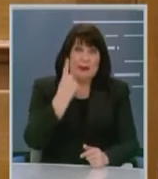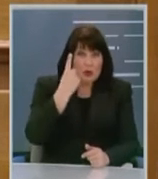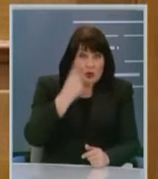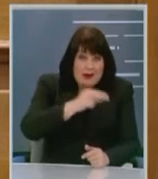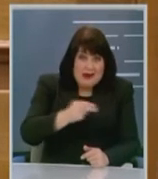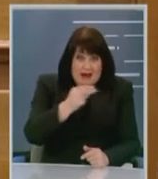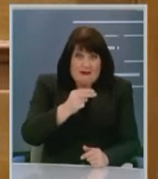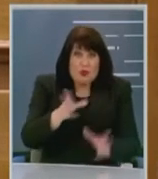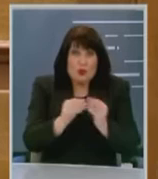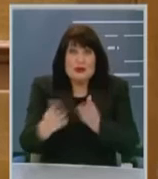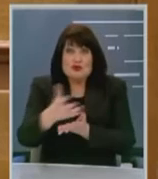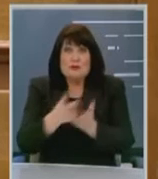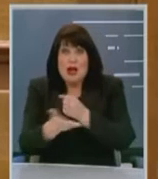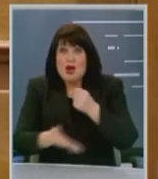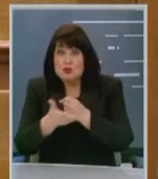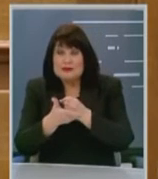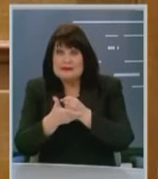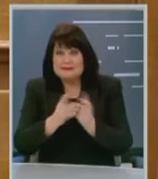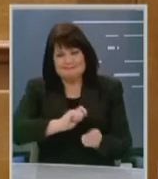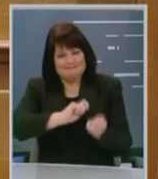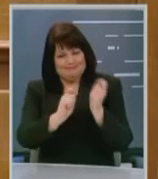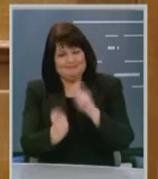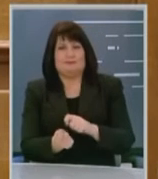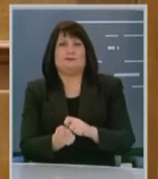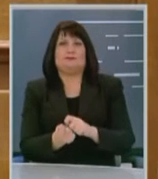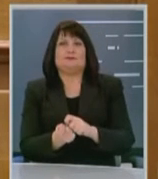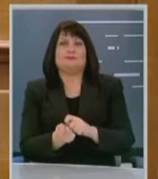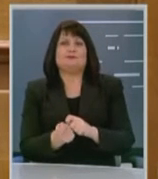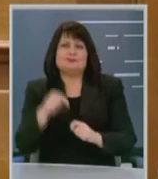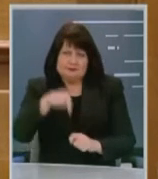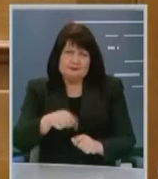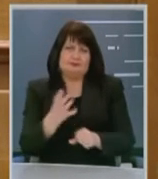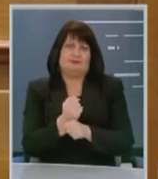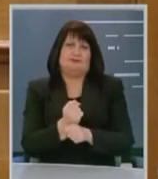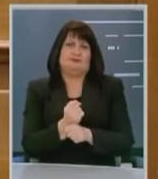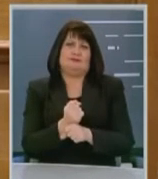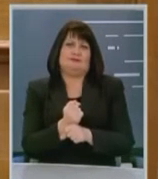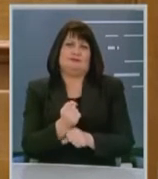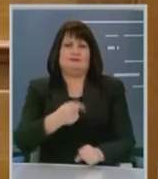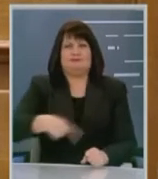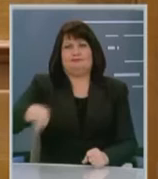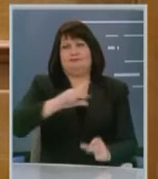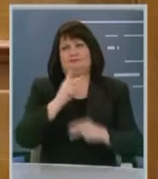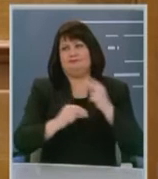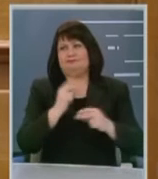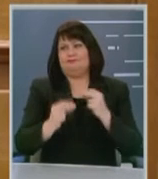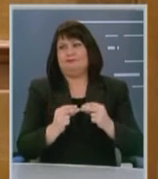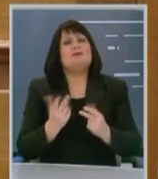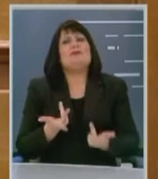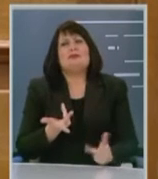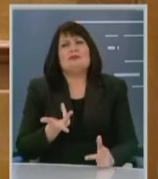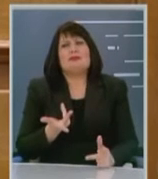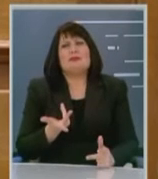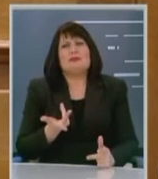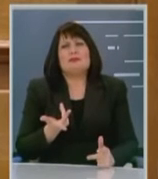αγροτικό εισόδημα, να το φέρουμε σε αυτό που σήμερα όλοι συζητάμε και δεν είναι άλλο